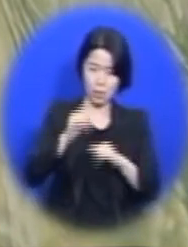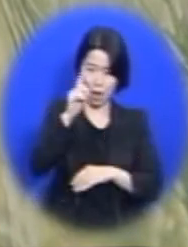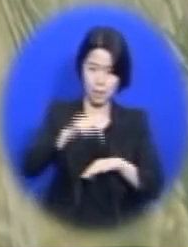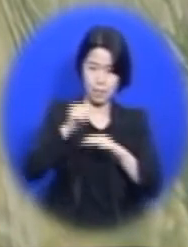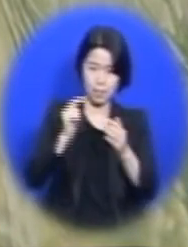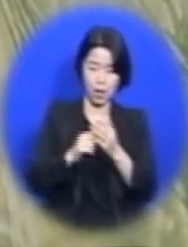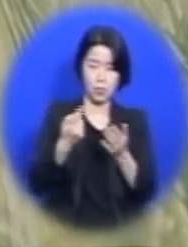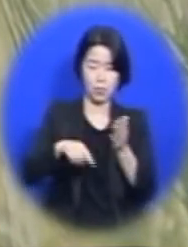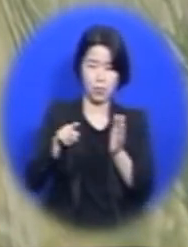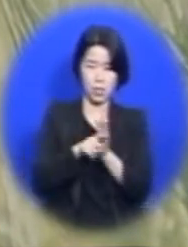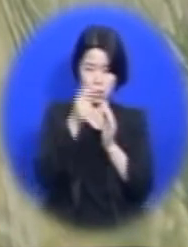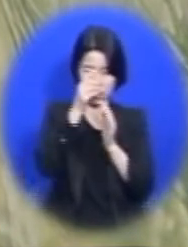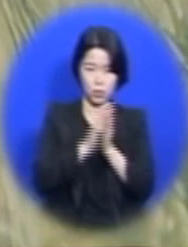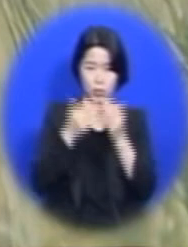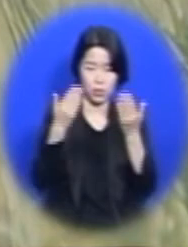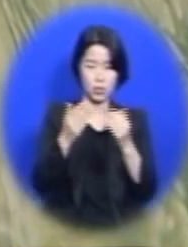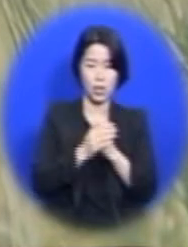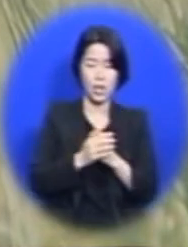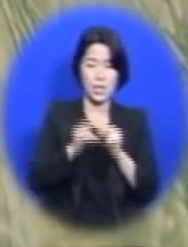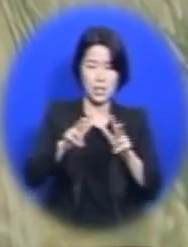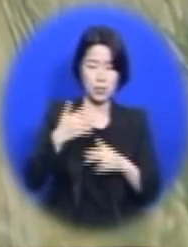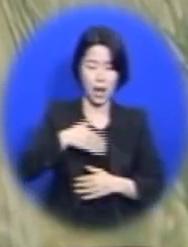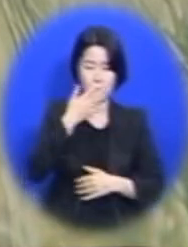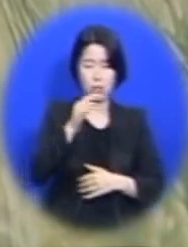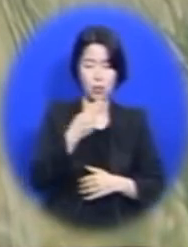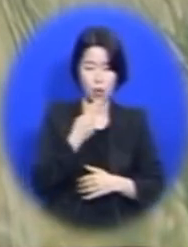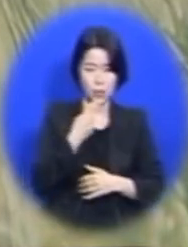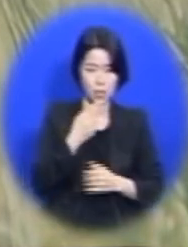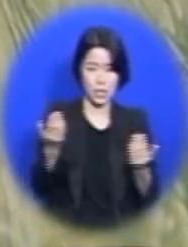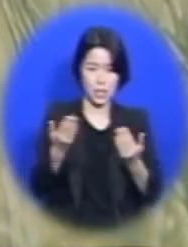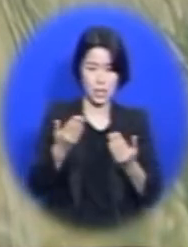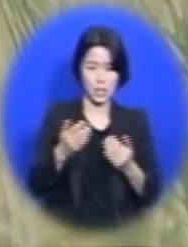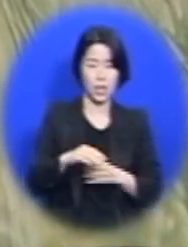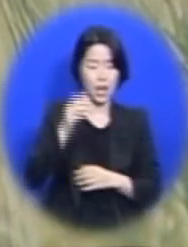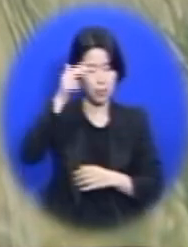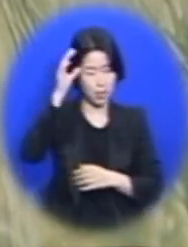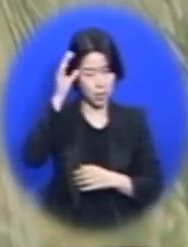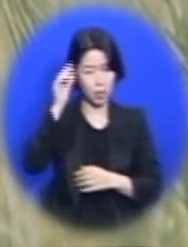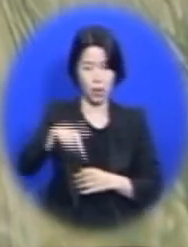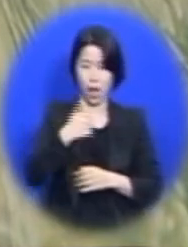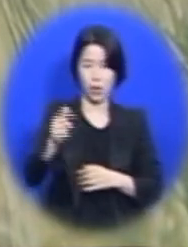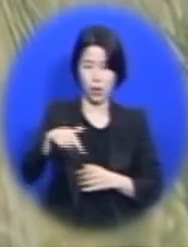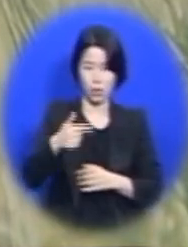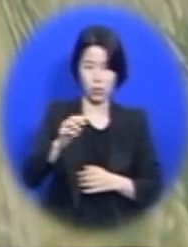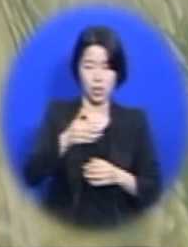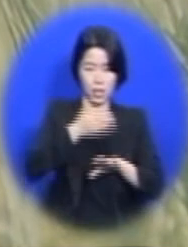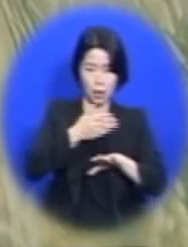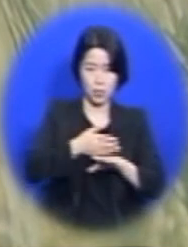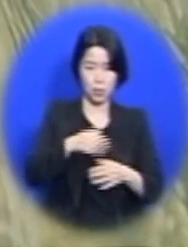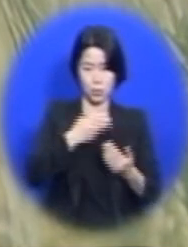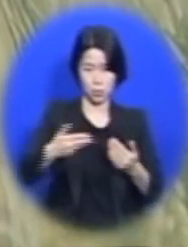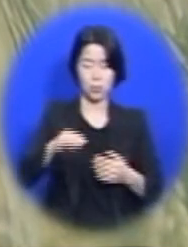기도하며 지금은 알 수 없는 일들을 통해 주님이 하신 일을 기대함으로 하루하루를 감사함으로 보내게 되었습니다.